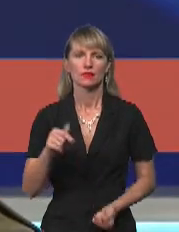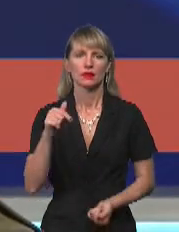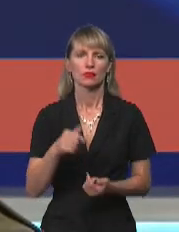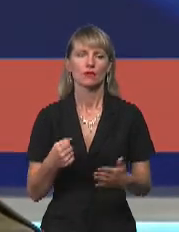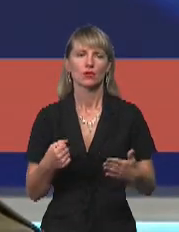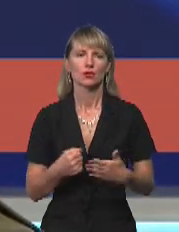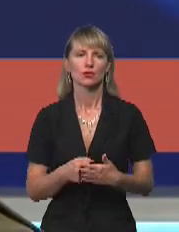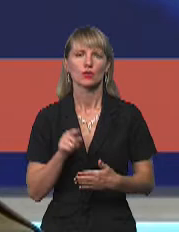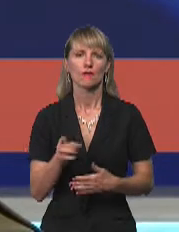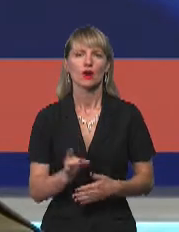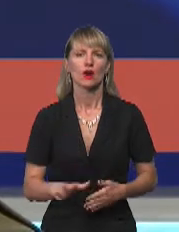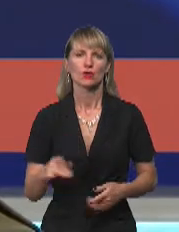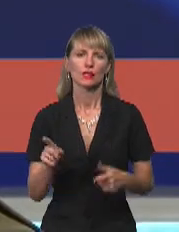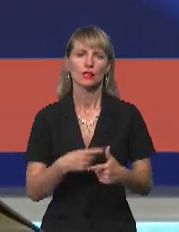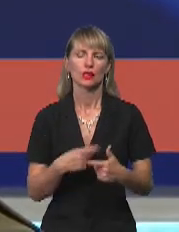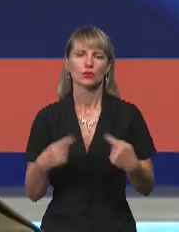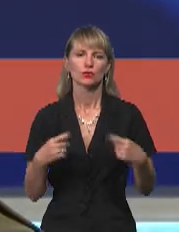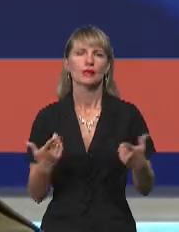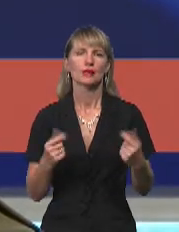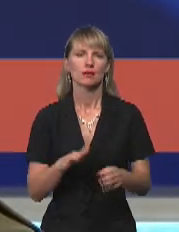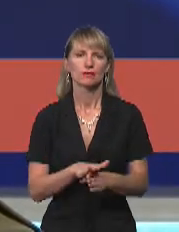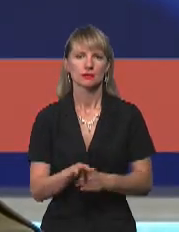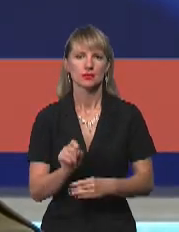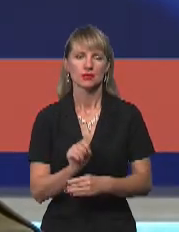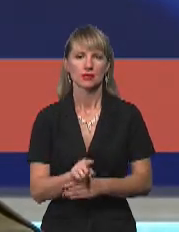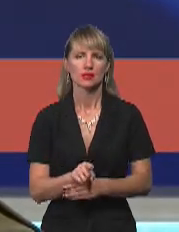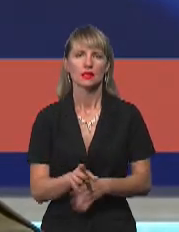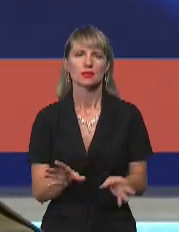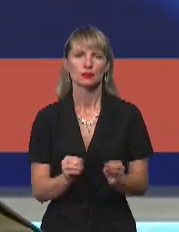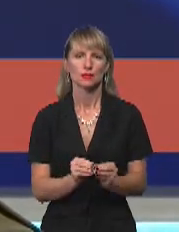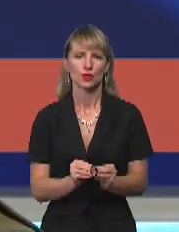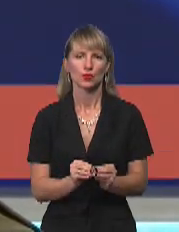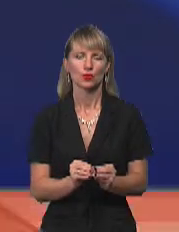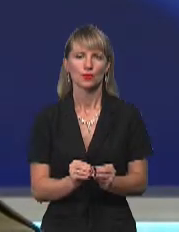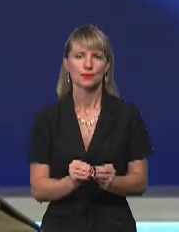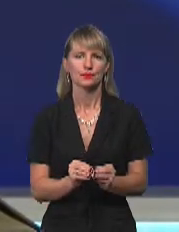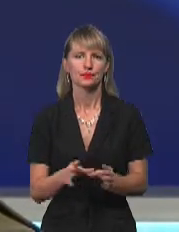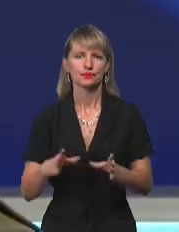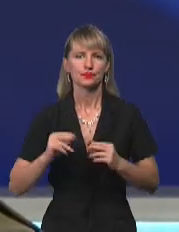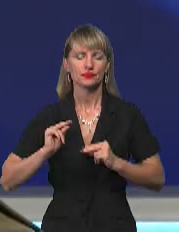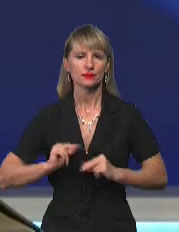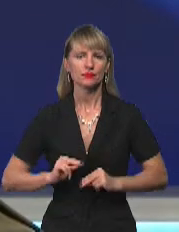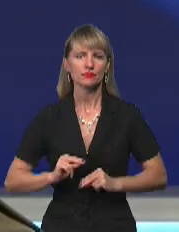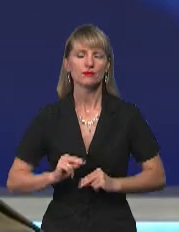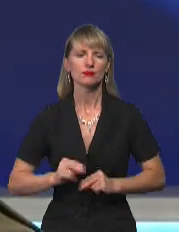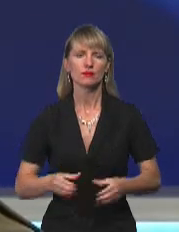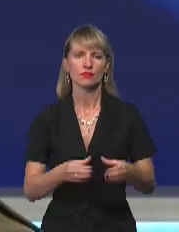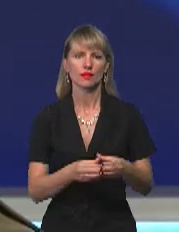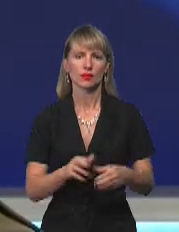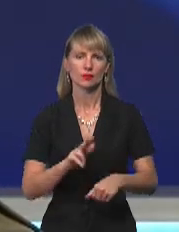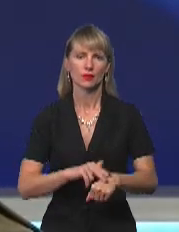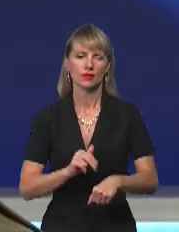до того району чи іншого, де виконується завдання, спільно це у взаємодії з відділами